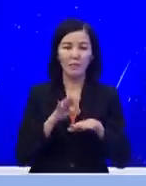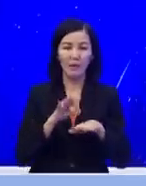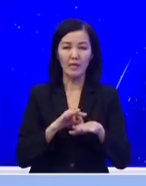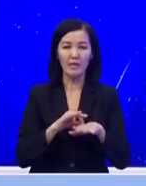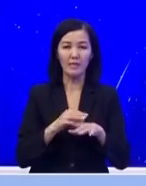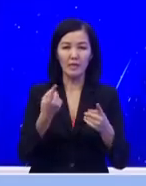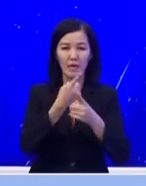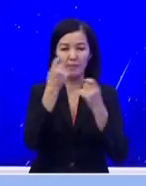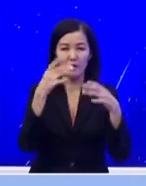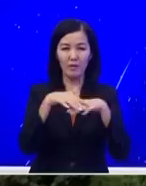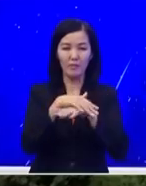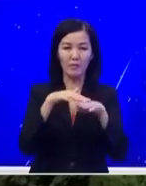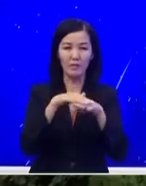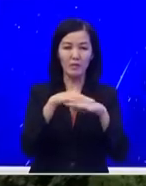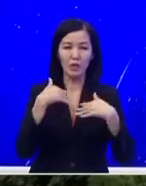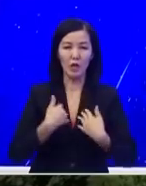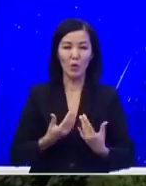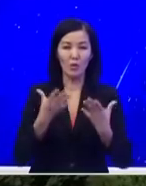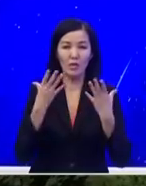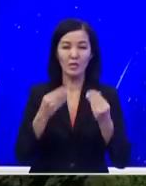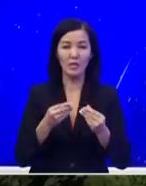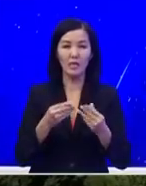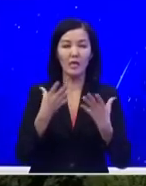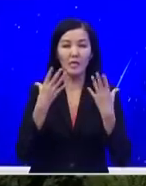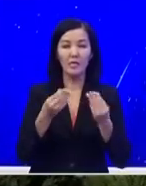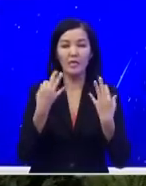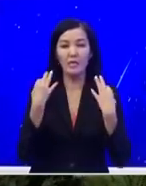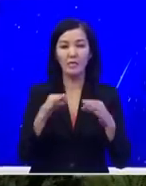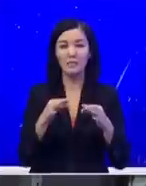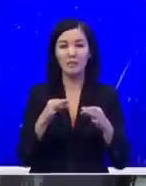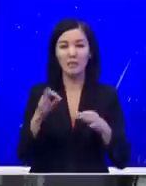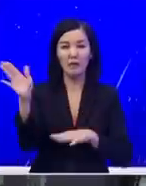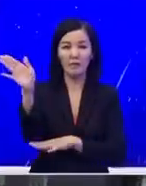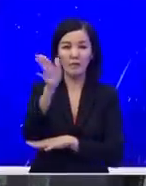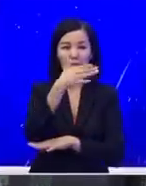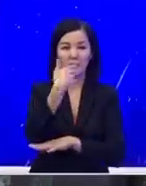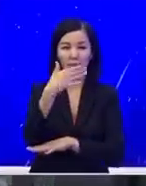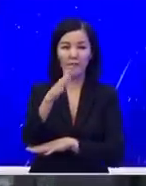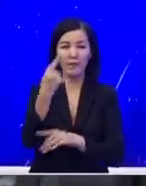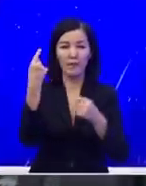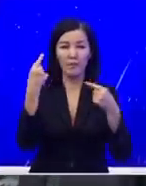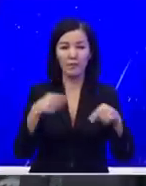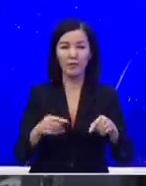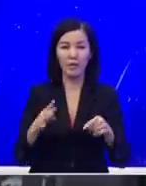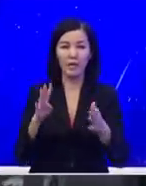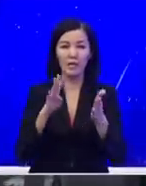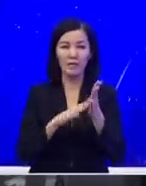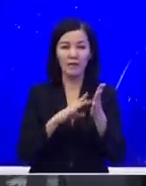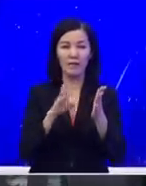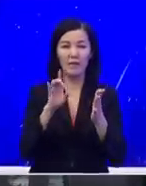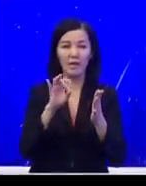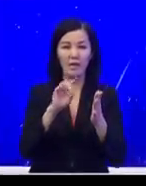объявлена днем общенационального траура. За годы независимости голубой казахстанский стяг, символ мира и спокойствия, опускается в